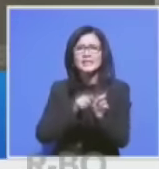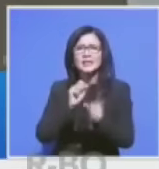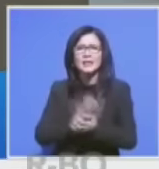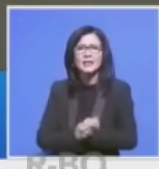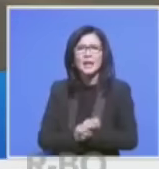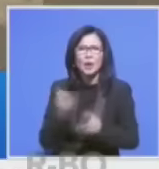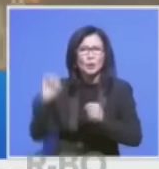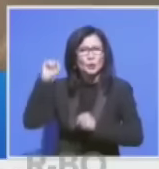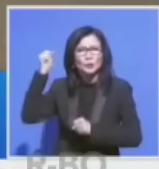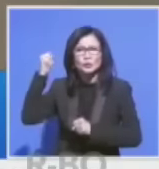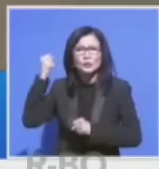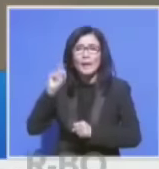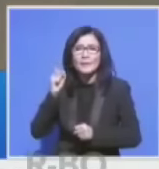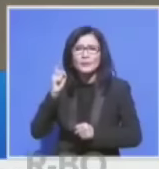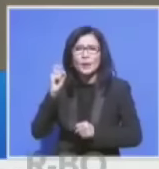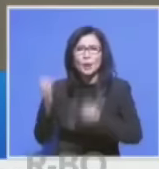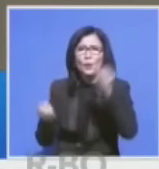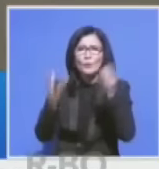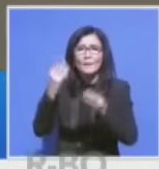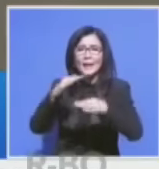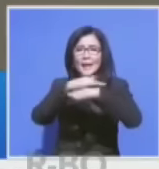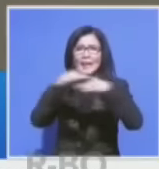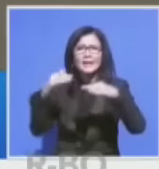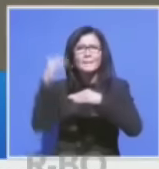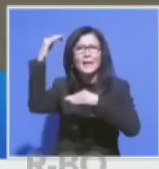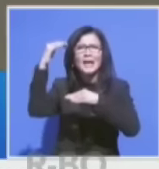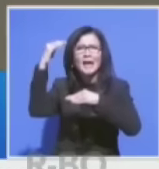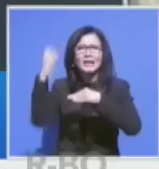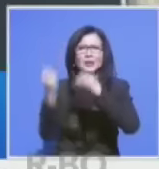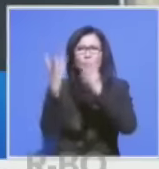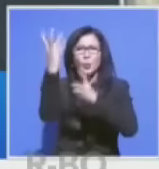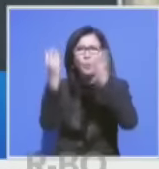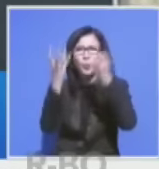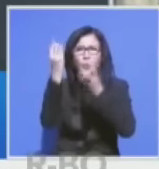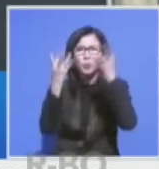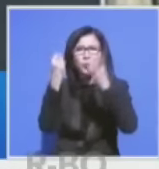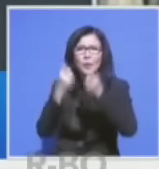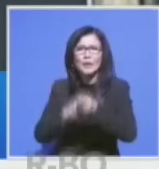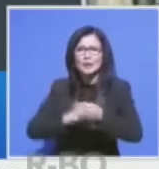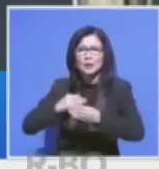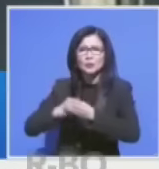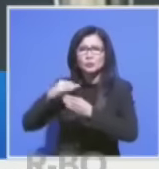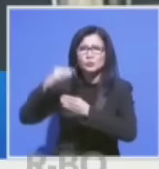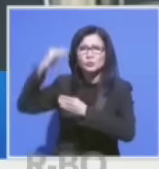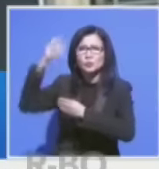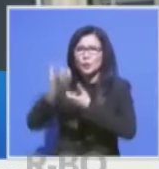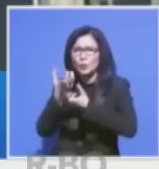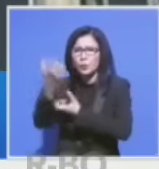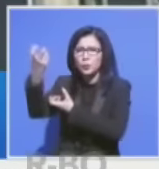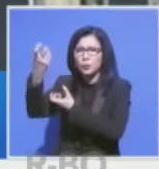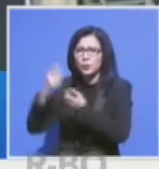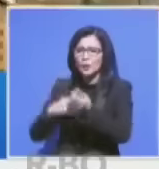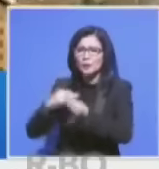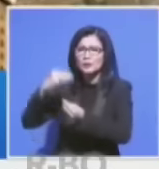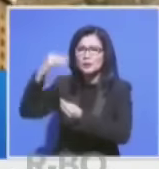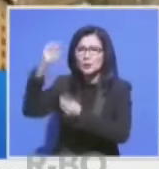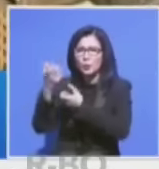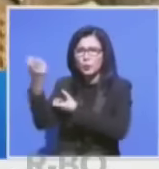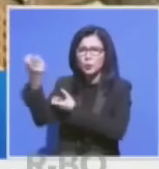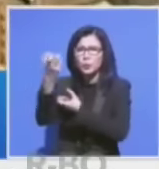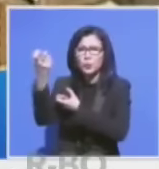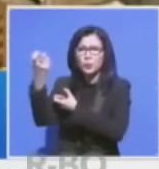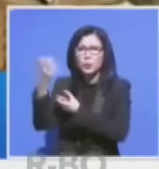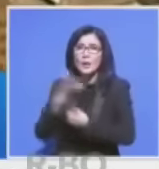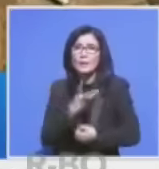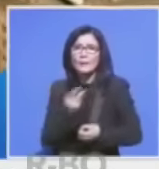kesulitan karena api membakar lantai paling atas dari gedung ini, hingga harus memakai mobil tangga pemadam untuk menyemprotkan air. Beberapa blok harus